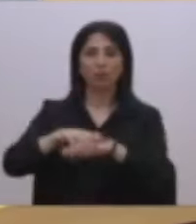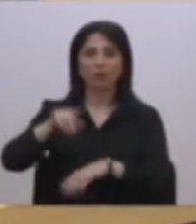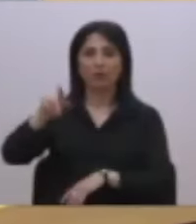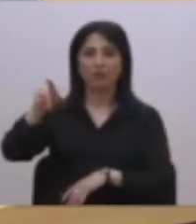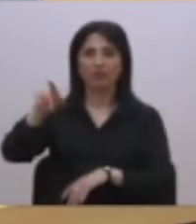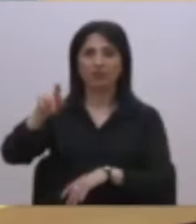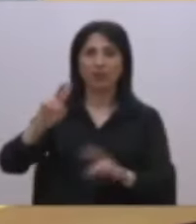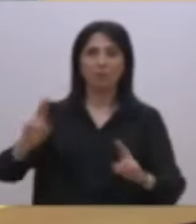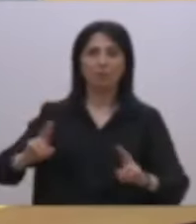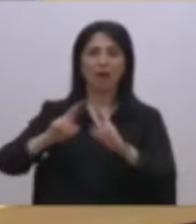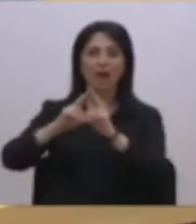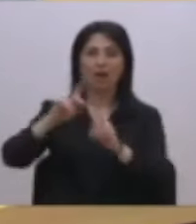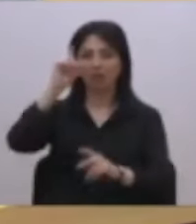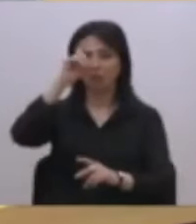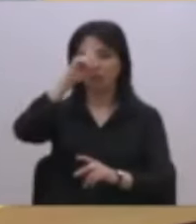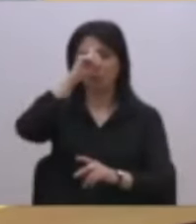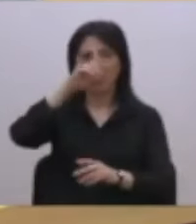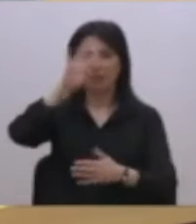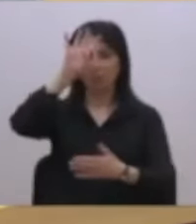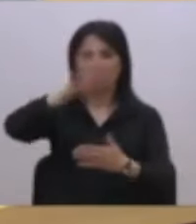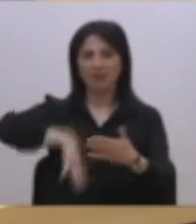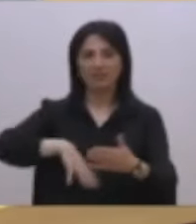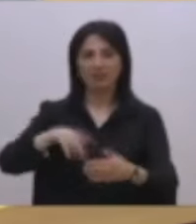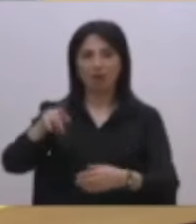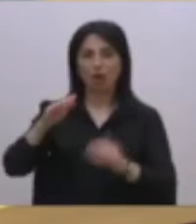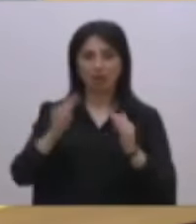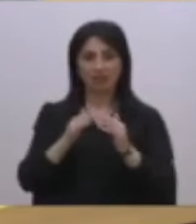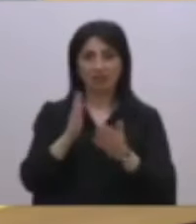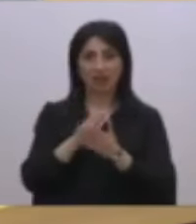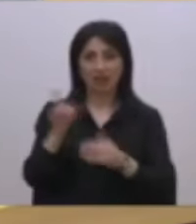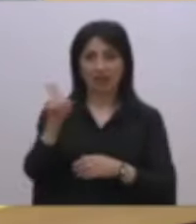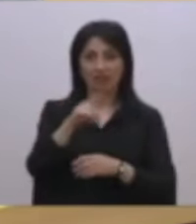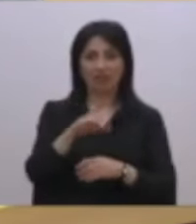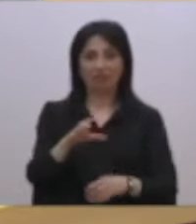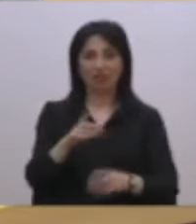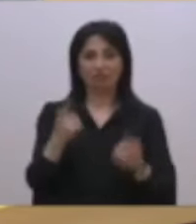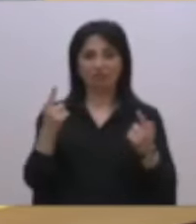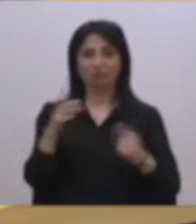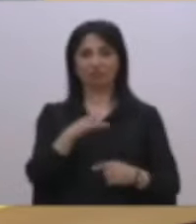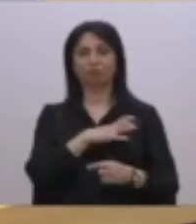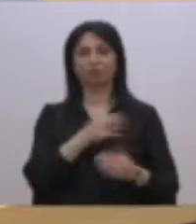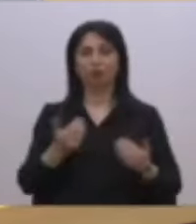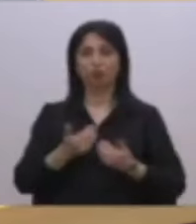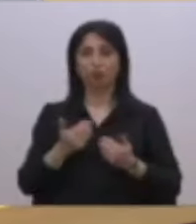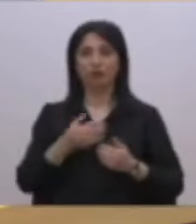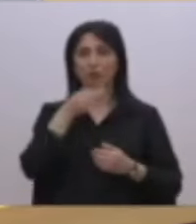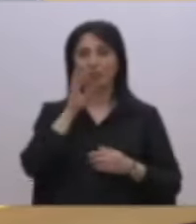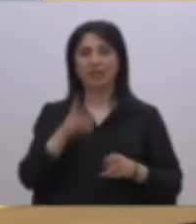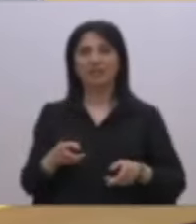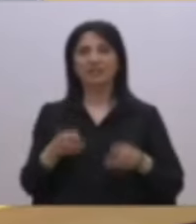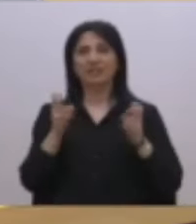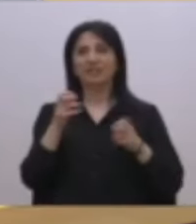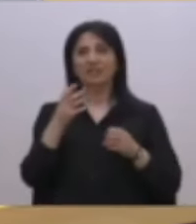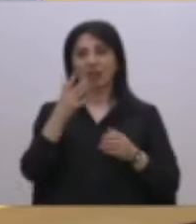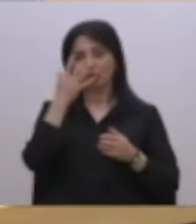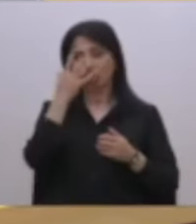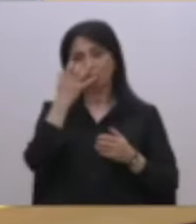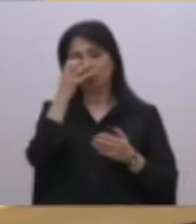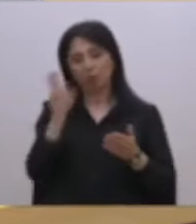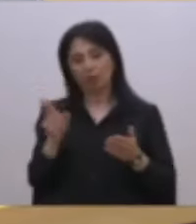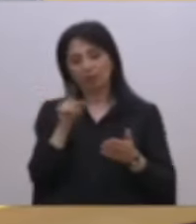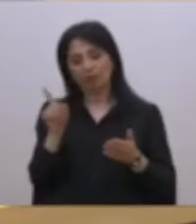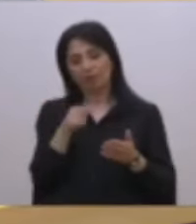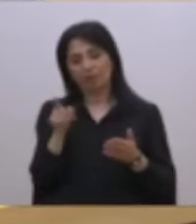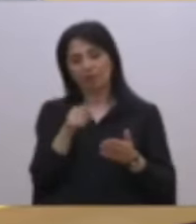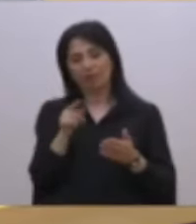აი პარიზში, მადრიდში, ბარსელონაში რო გაქვს სახლები და დიდებულად რომ ცხოვრობ და მე სასტუმროების სურათებს ათვალიერებ,